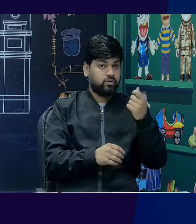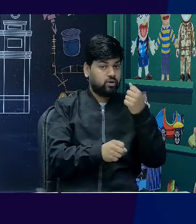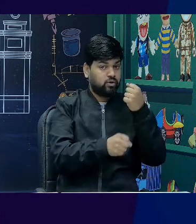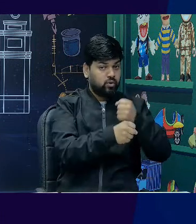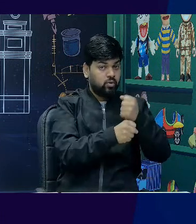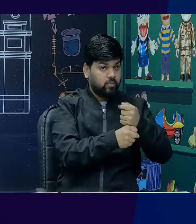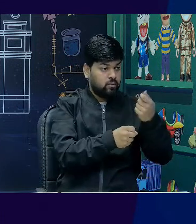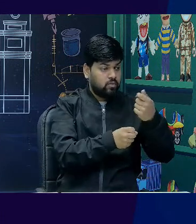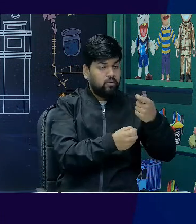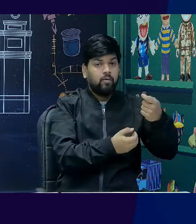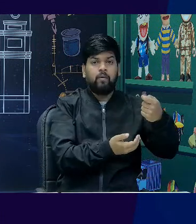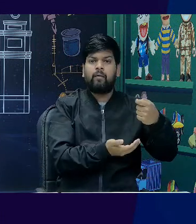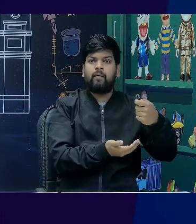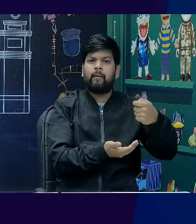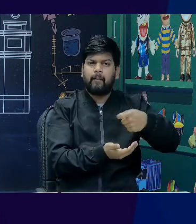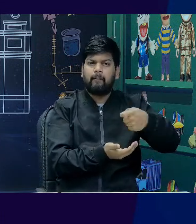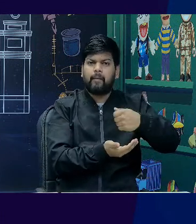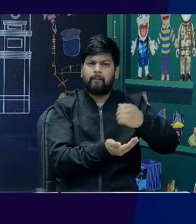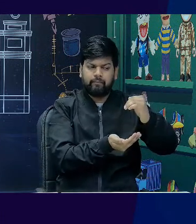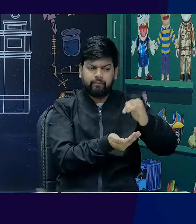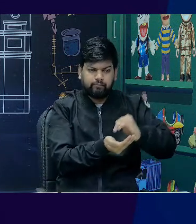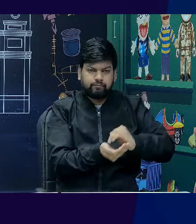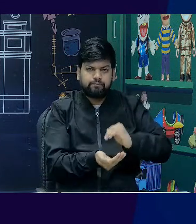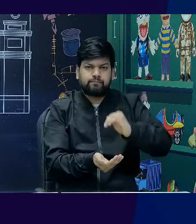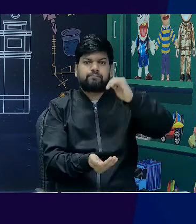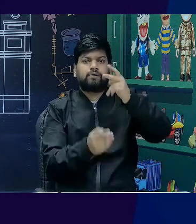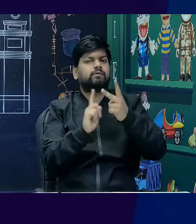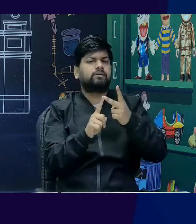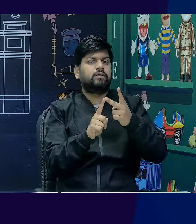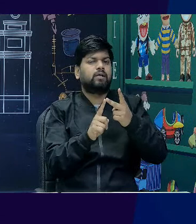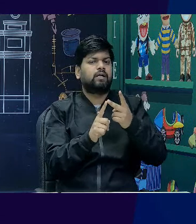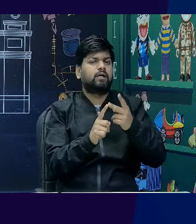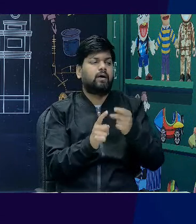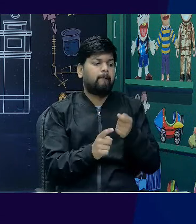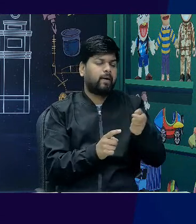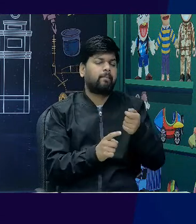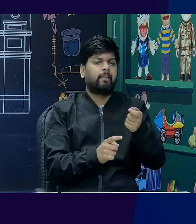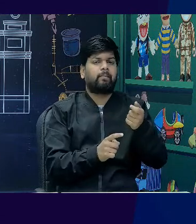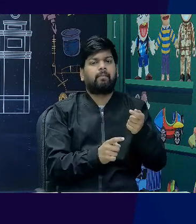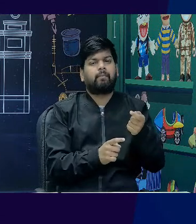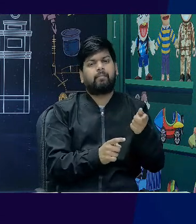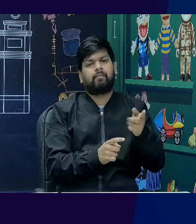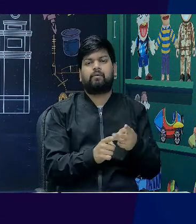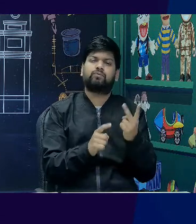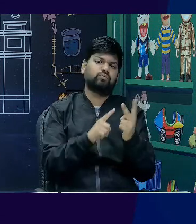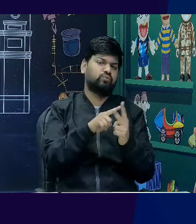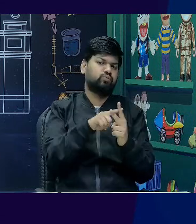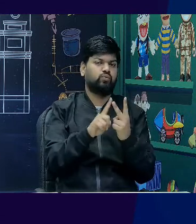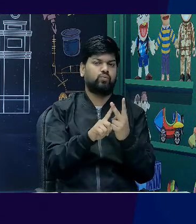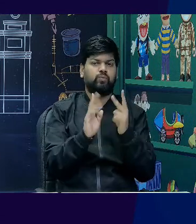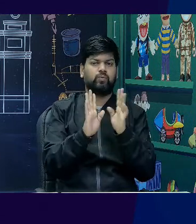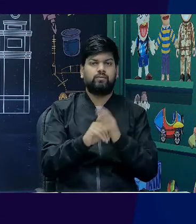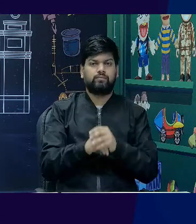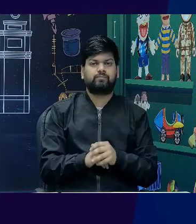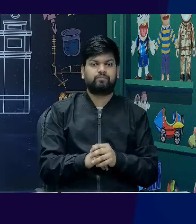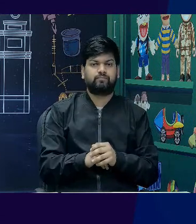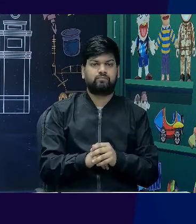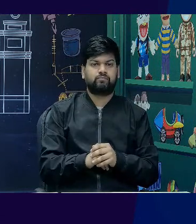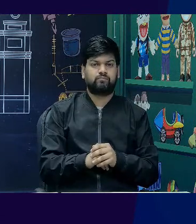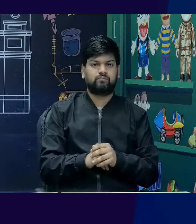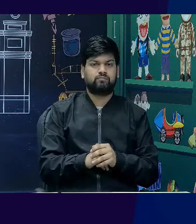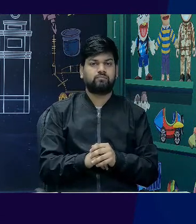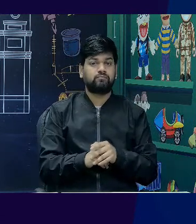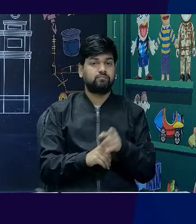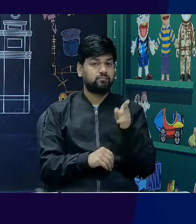budget receipts are divided into revenue receipts and capital receipts. And similarly, expenditure को भी हम revenue expenditure